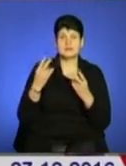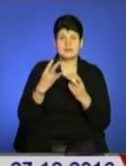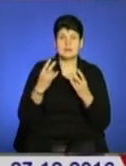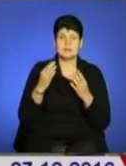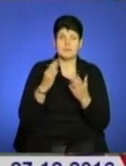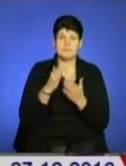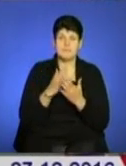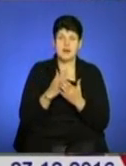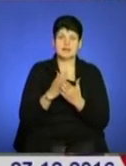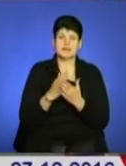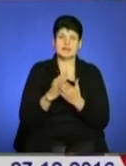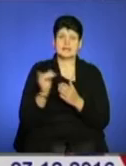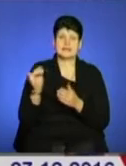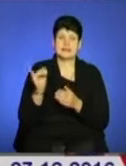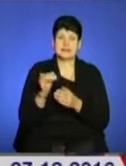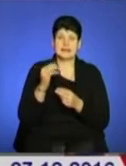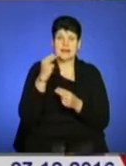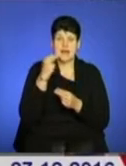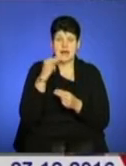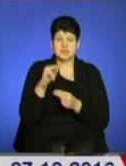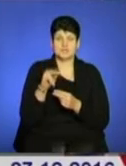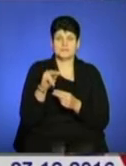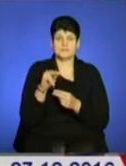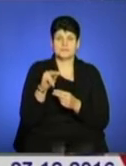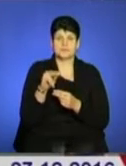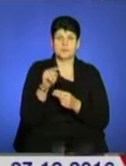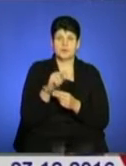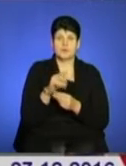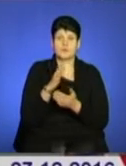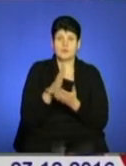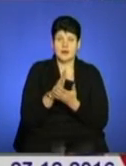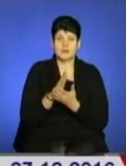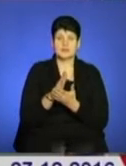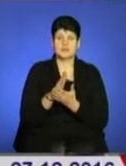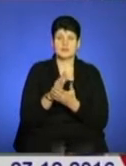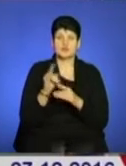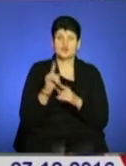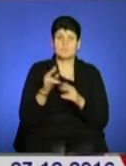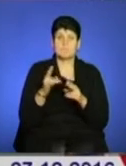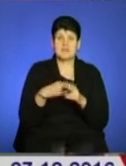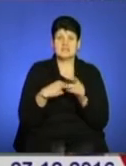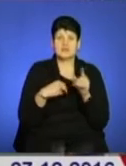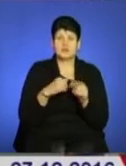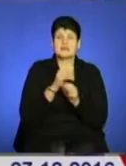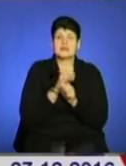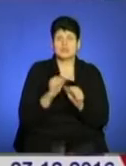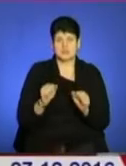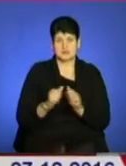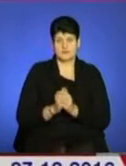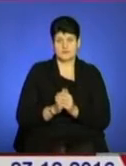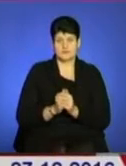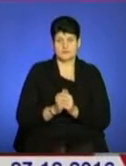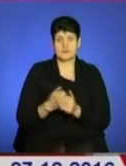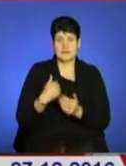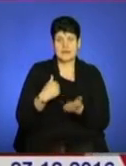його мати і краще його мати, щоб без нього просто неможливо.